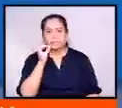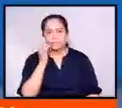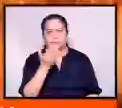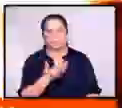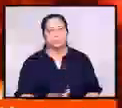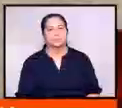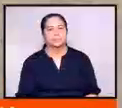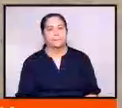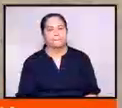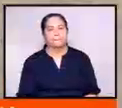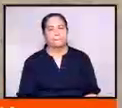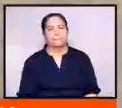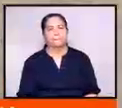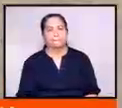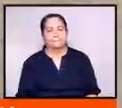Francisco.